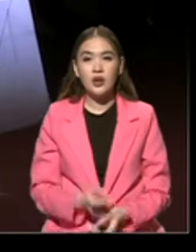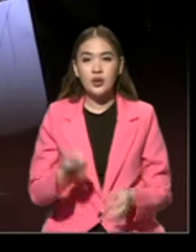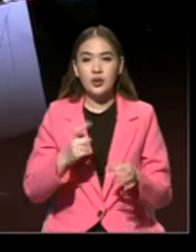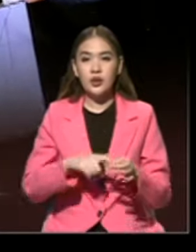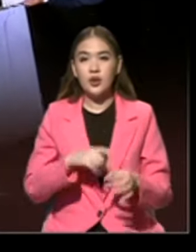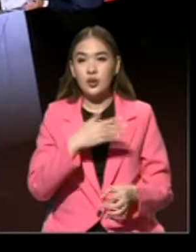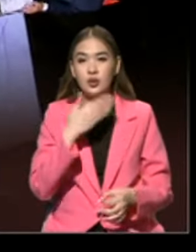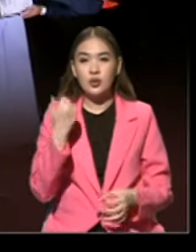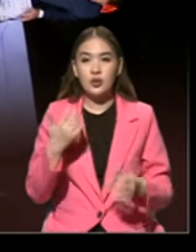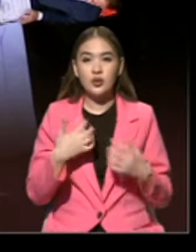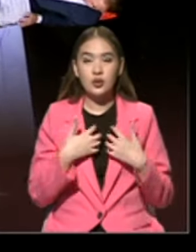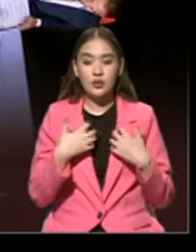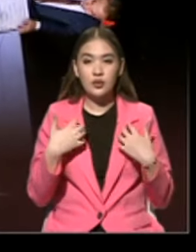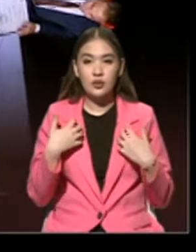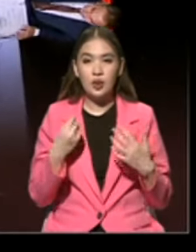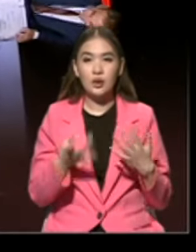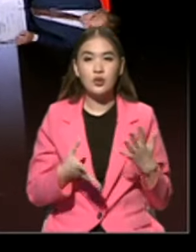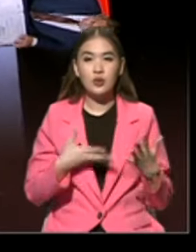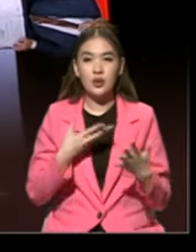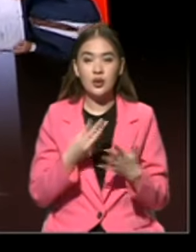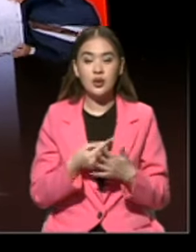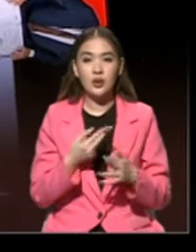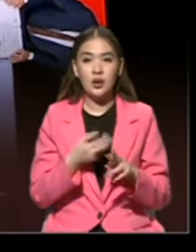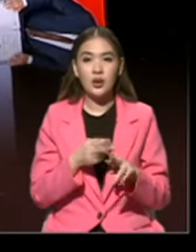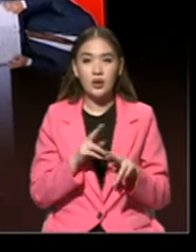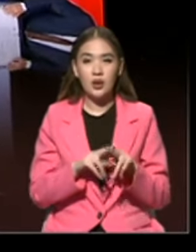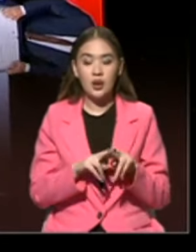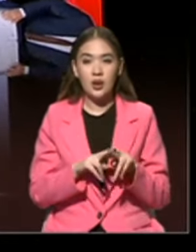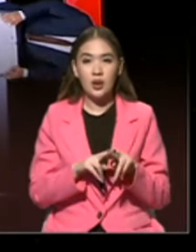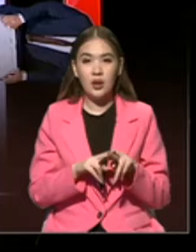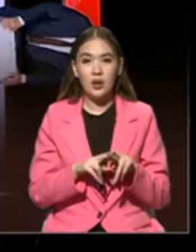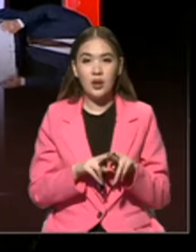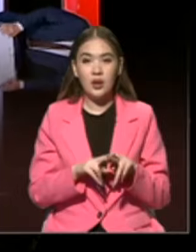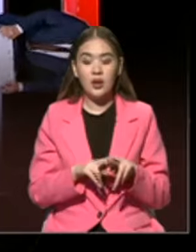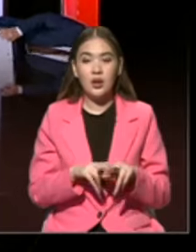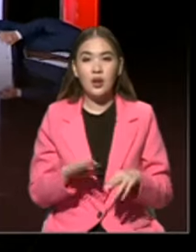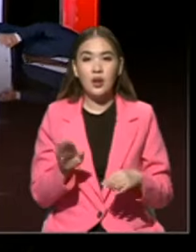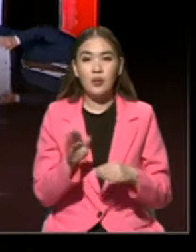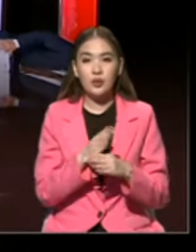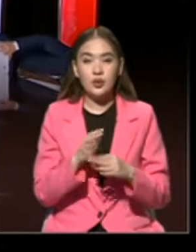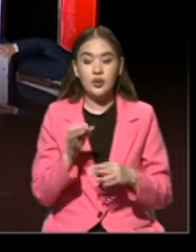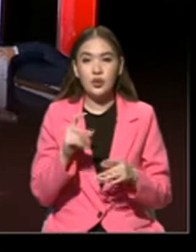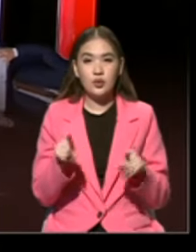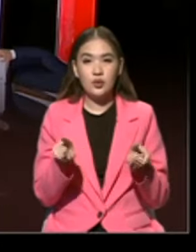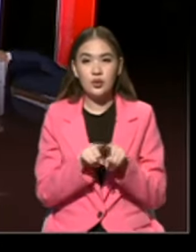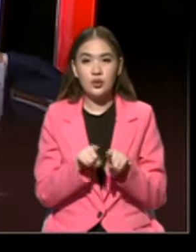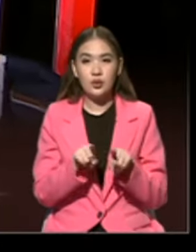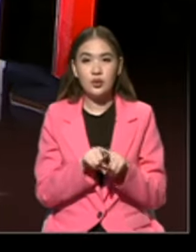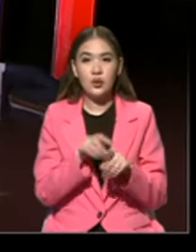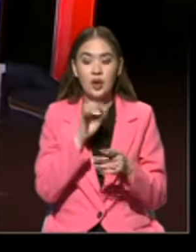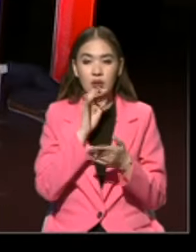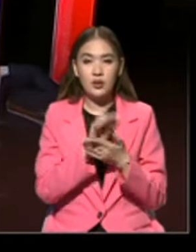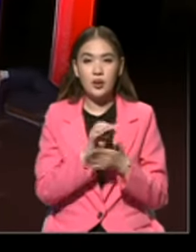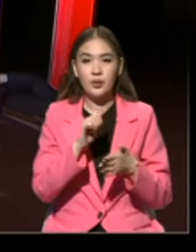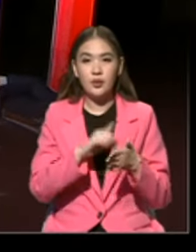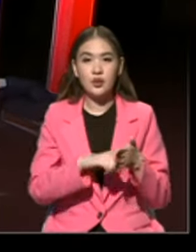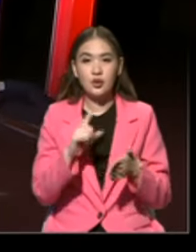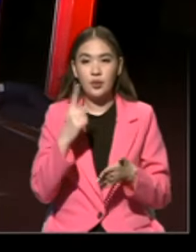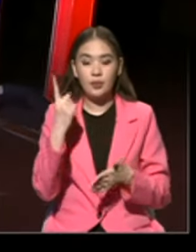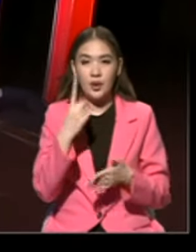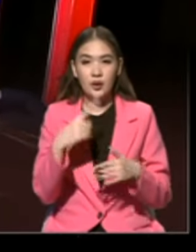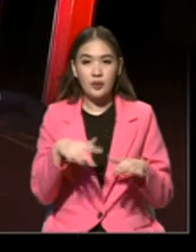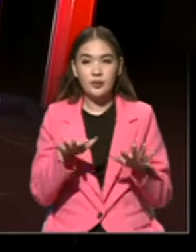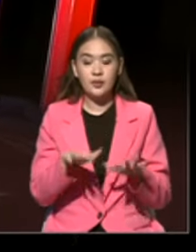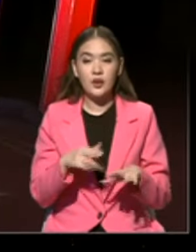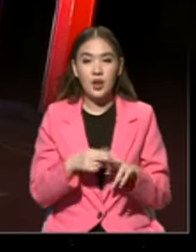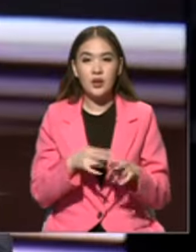жоқ малдың төлейтін жаңағы бизнесмендер деп жатады, сөйтіп белгілеп отыр. Ол да бір не сияқты мен. Себебі бірінші кезекте